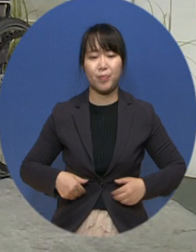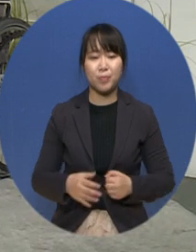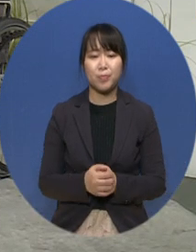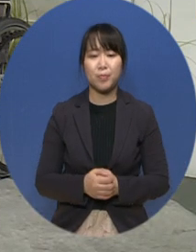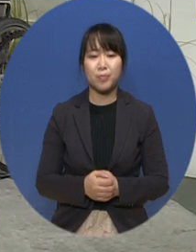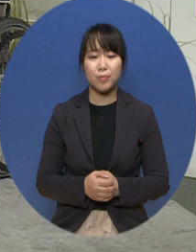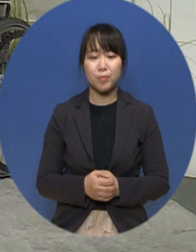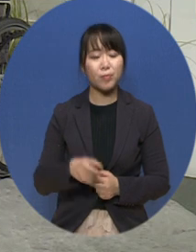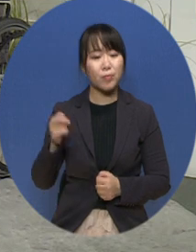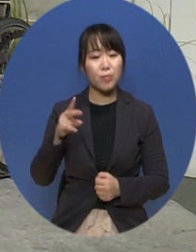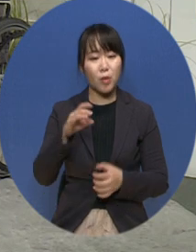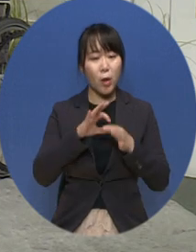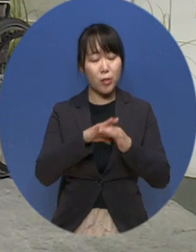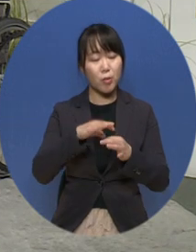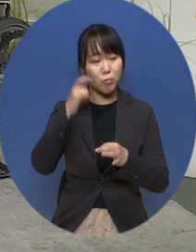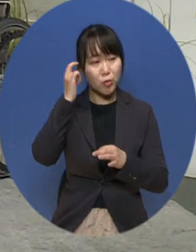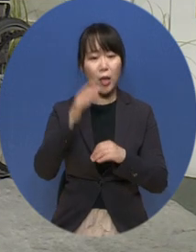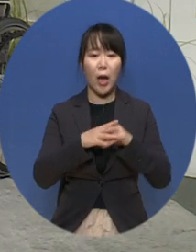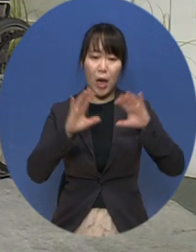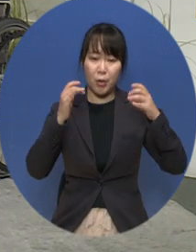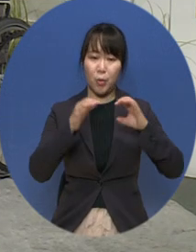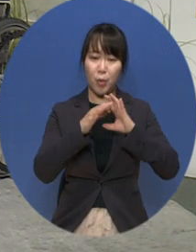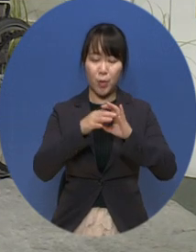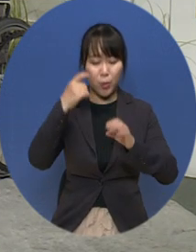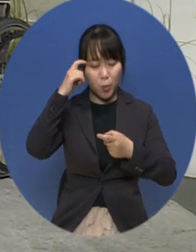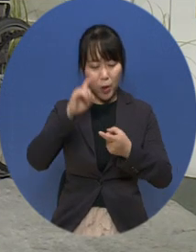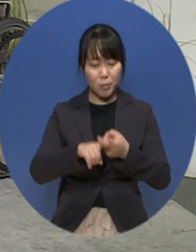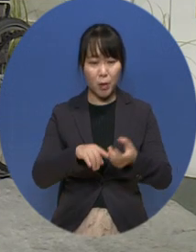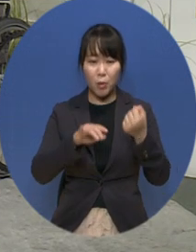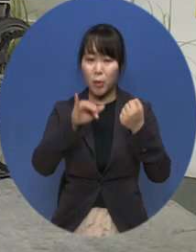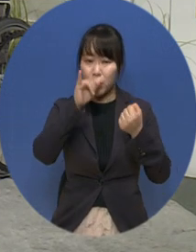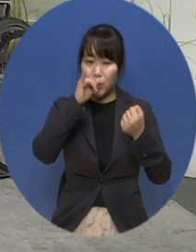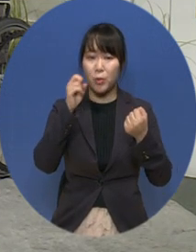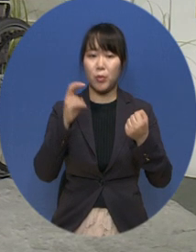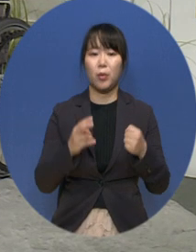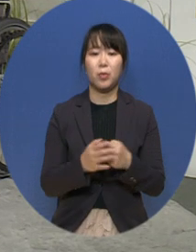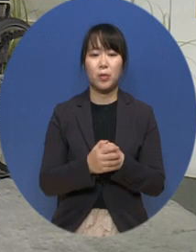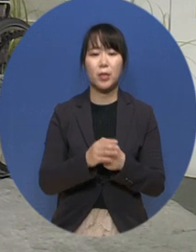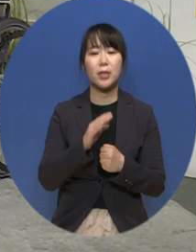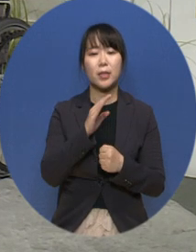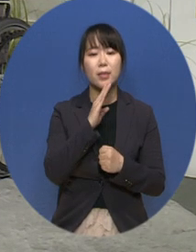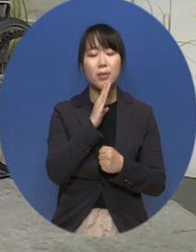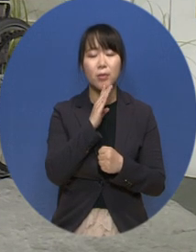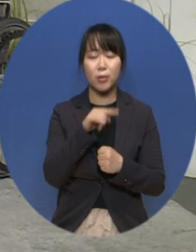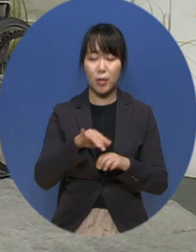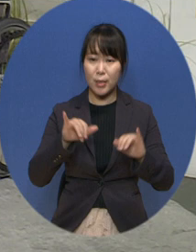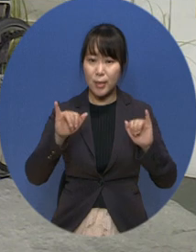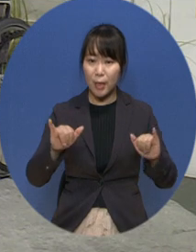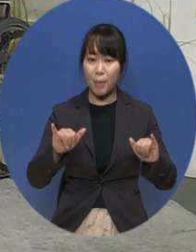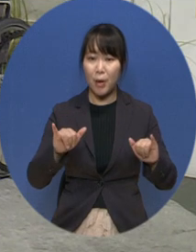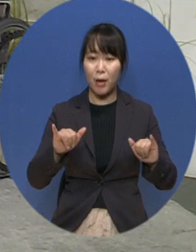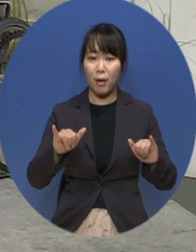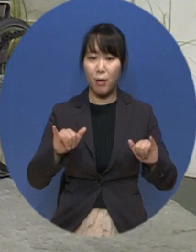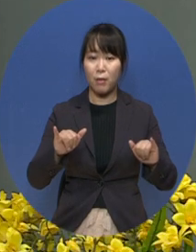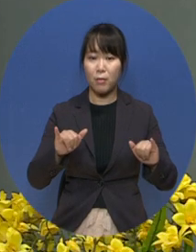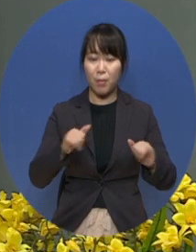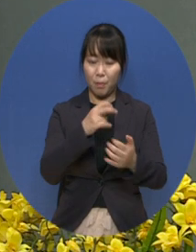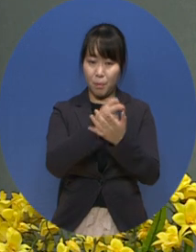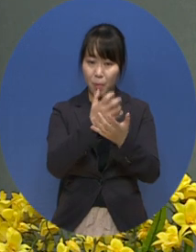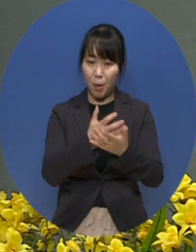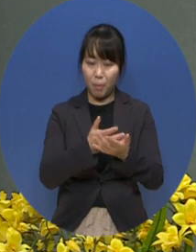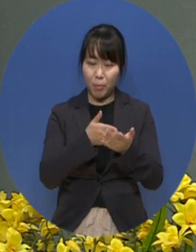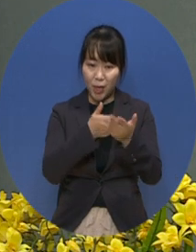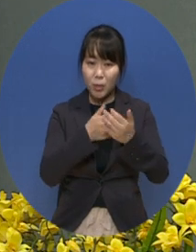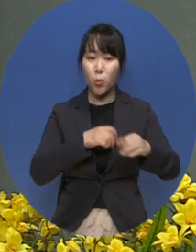쌍으로 한번 여쭤보겠습니다 그 아동의 관련된 글에 관심 갖고 있고 또 실제적으로 그걸 이제 예방하게 따 그러기 이제 입법 에서 그걸